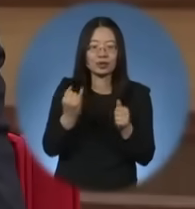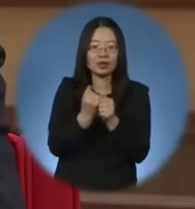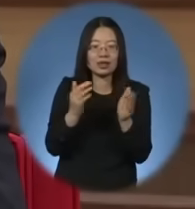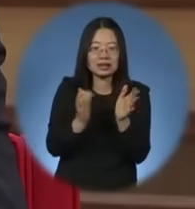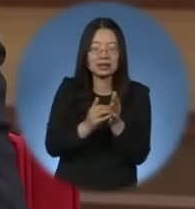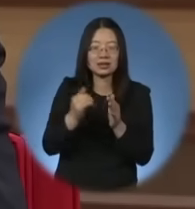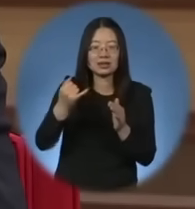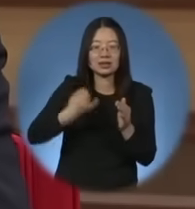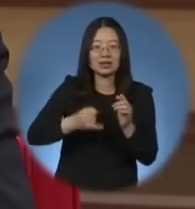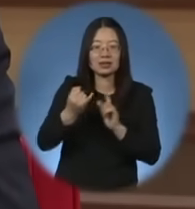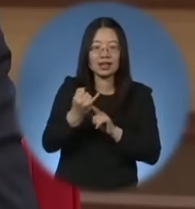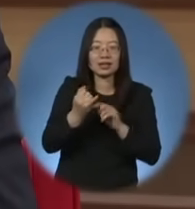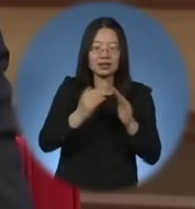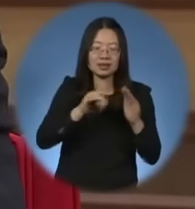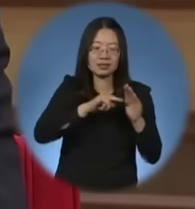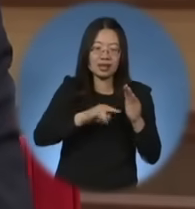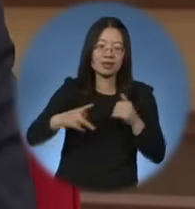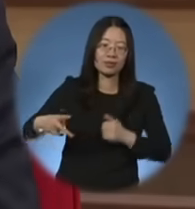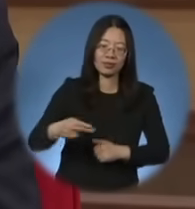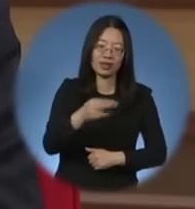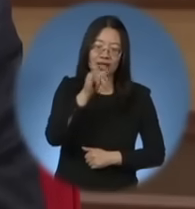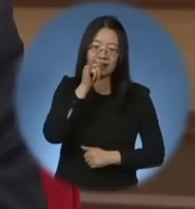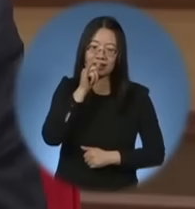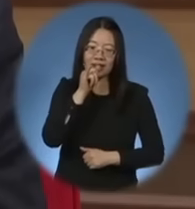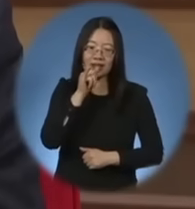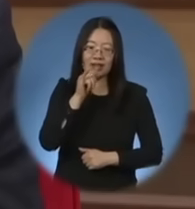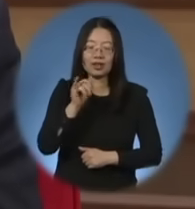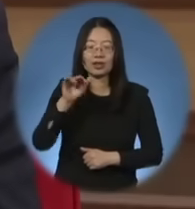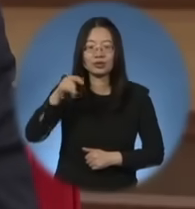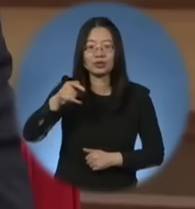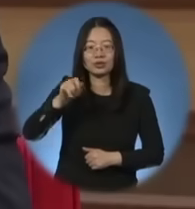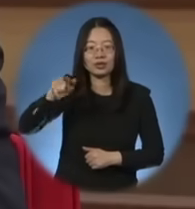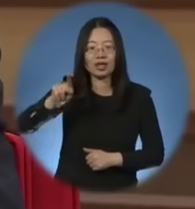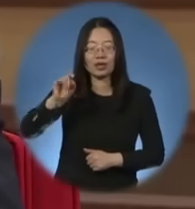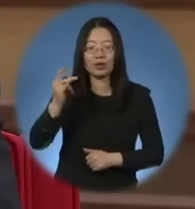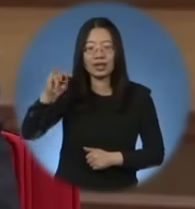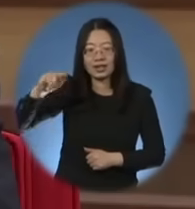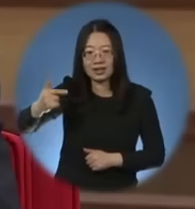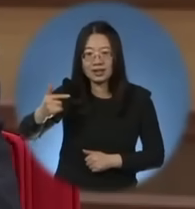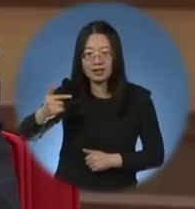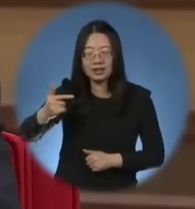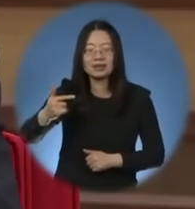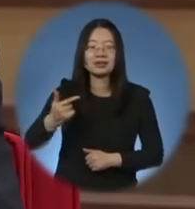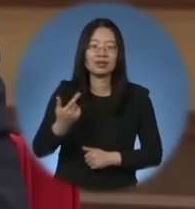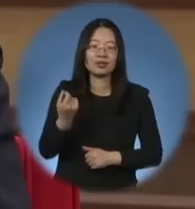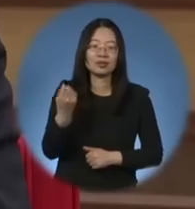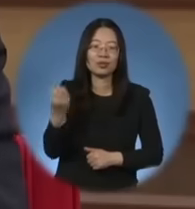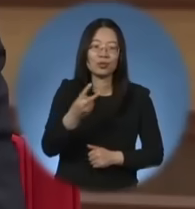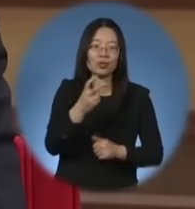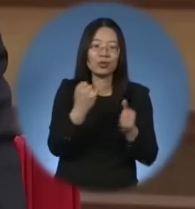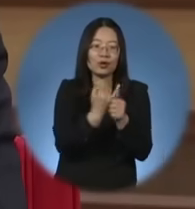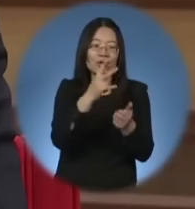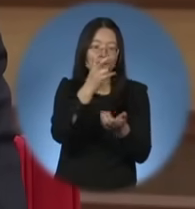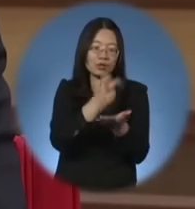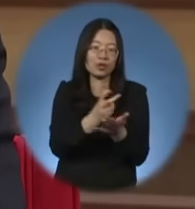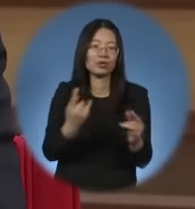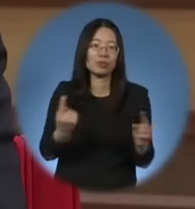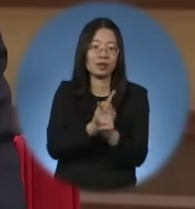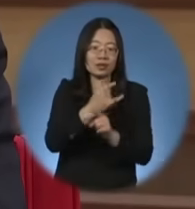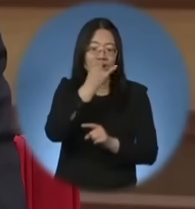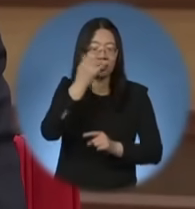음예이 또한 문제 그것도 바꿨어요 결혼은 무슨